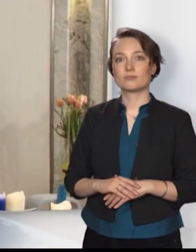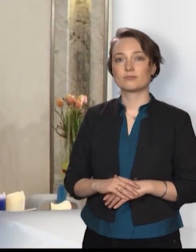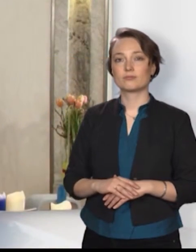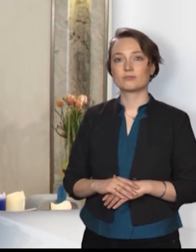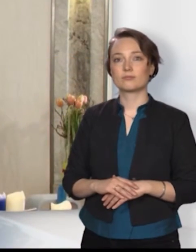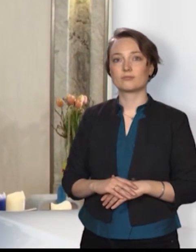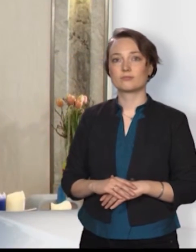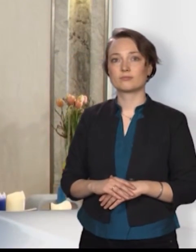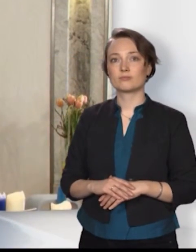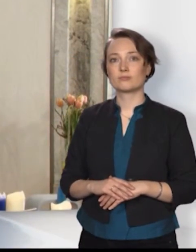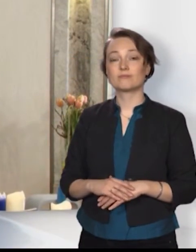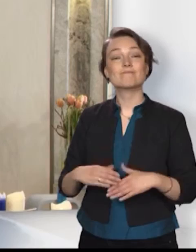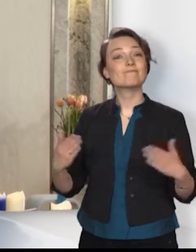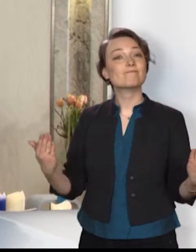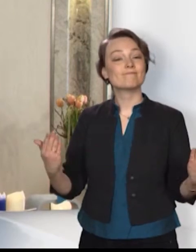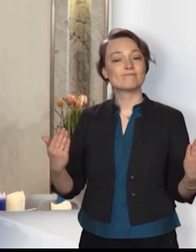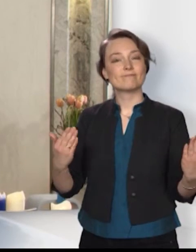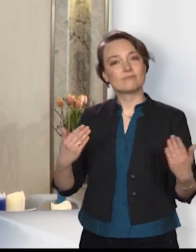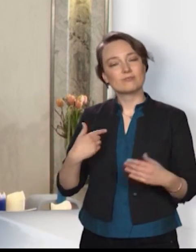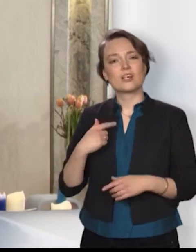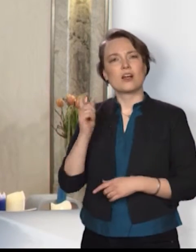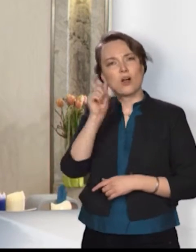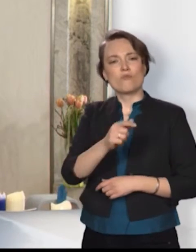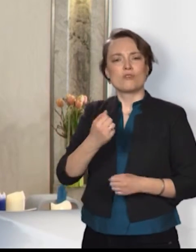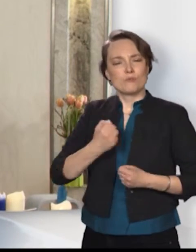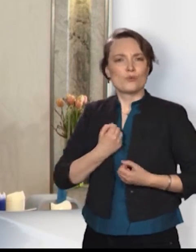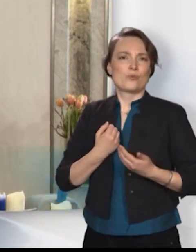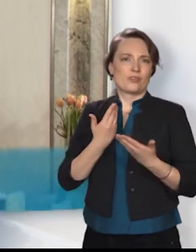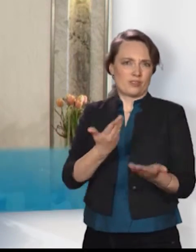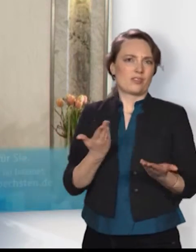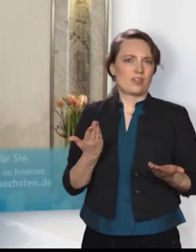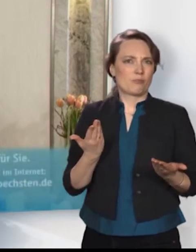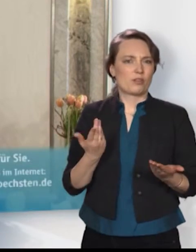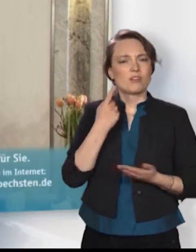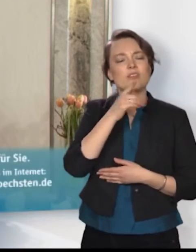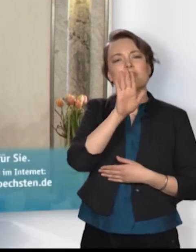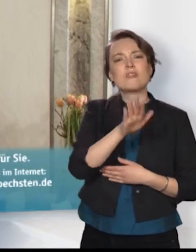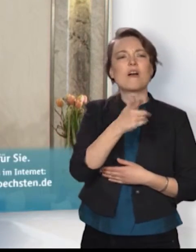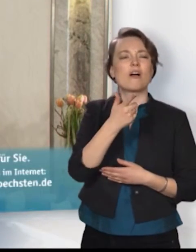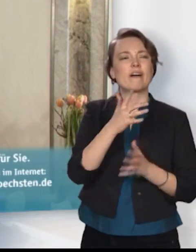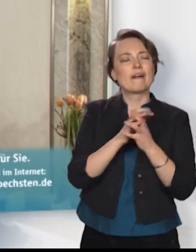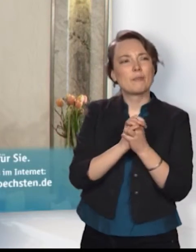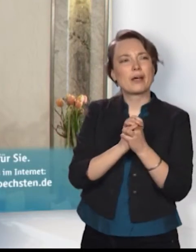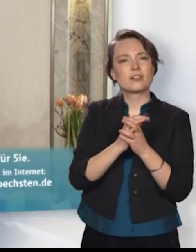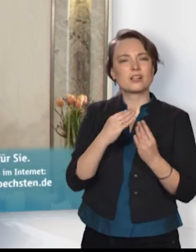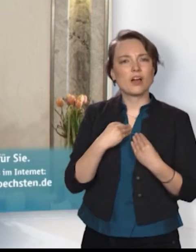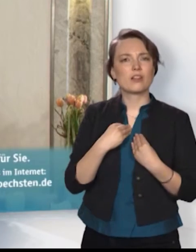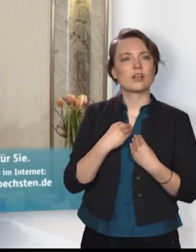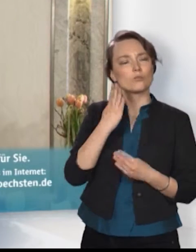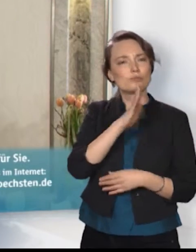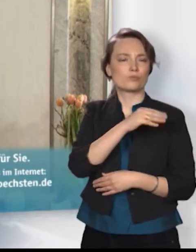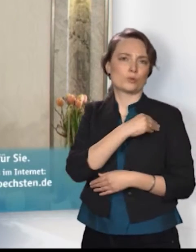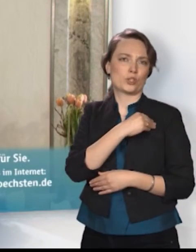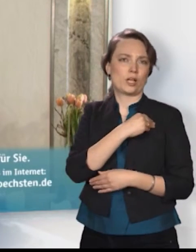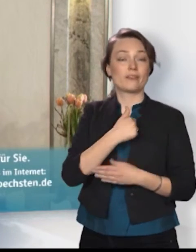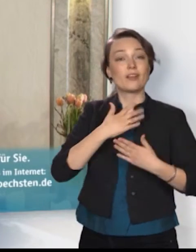genügen. Ich möchte Sie herzlich ermutigen, wenn Sie Gebetsanliegen haben, lassen Sie uns daran teilhaben. Wir beten gerne für Sie. Denn wir